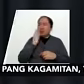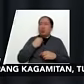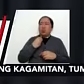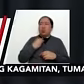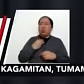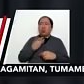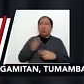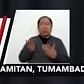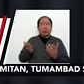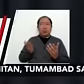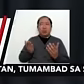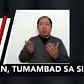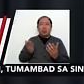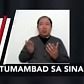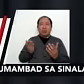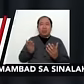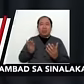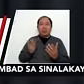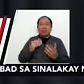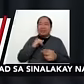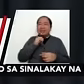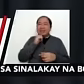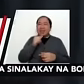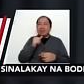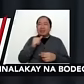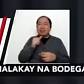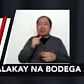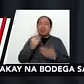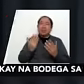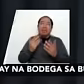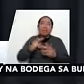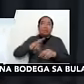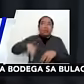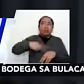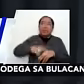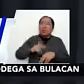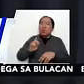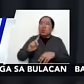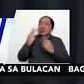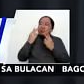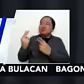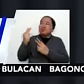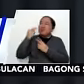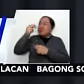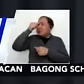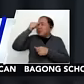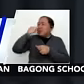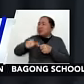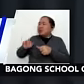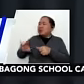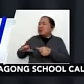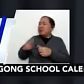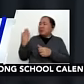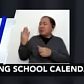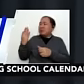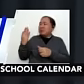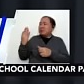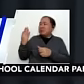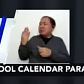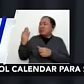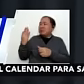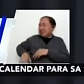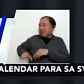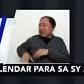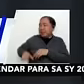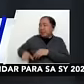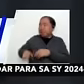pag tinanong mo o anong Memories mo nung bata ka na Kusang lalabas yun h mo nga mapigilan kasi ang dami daming